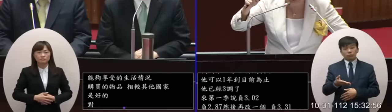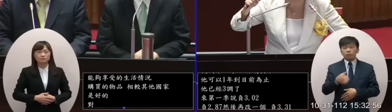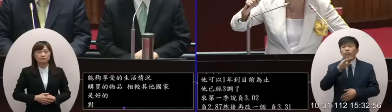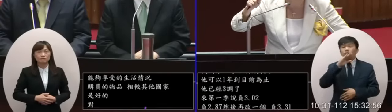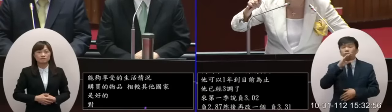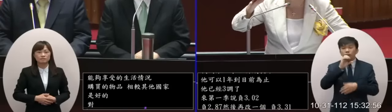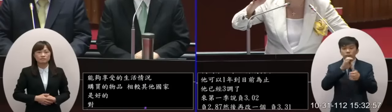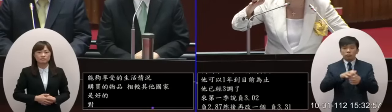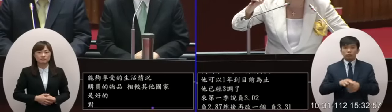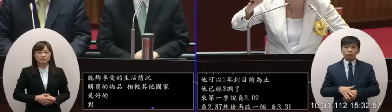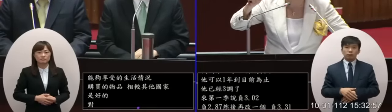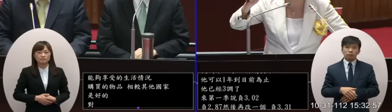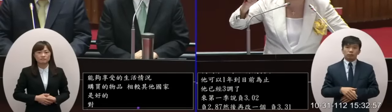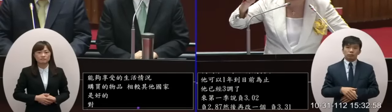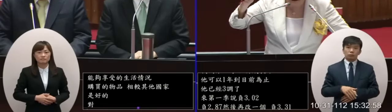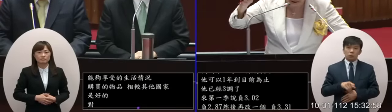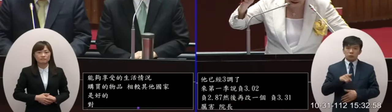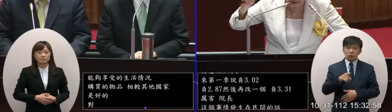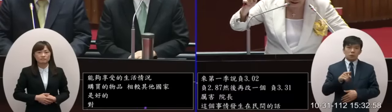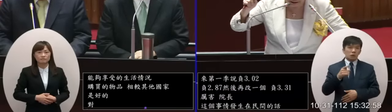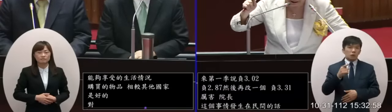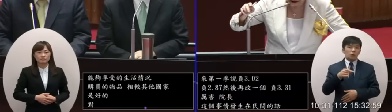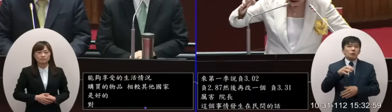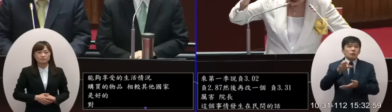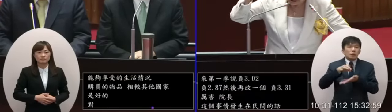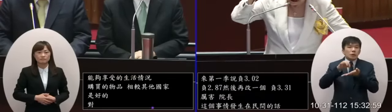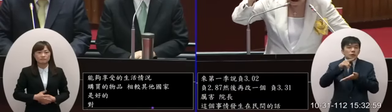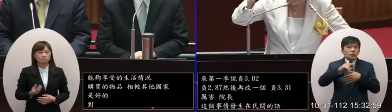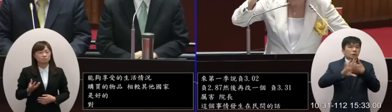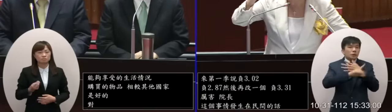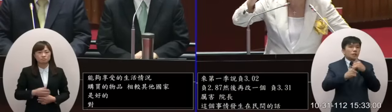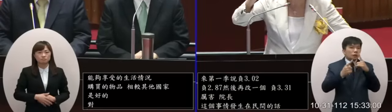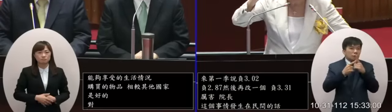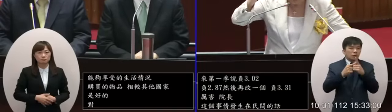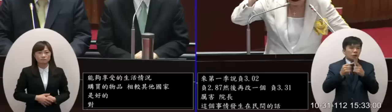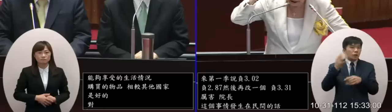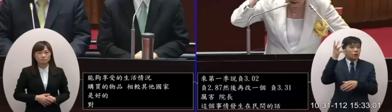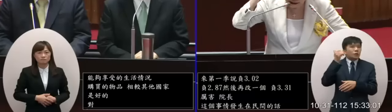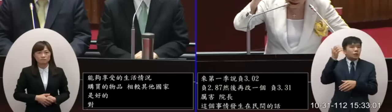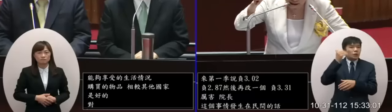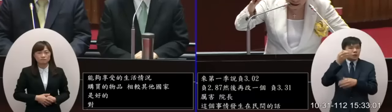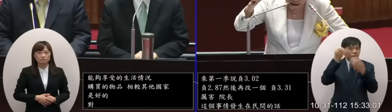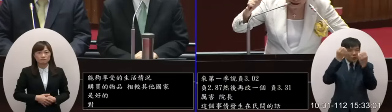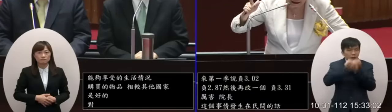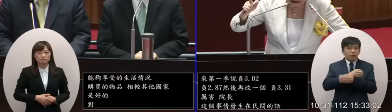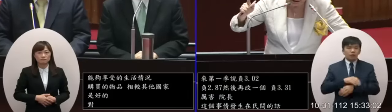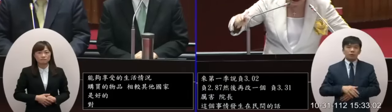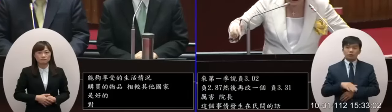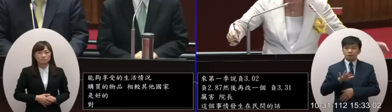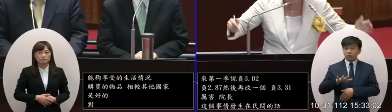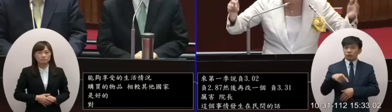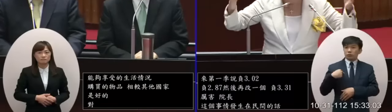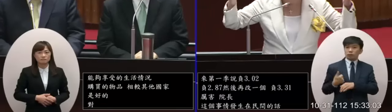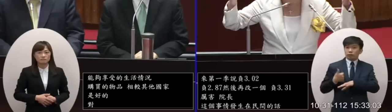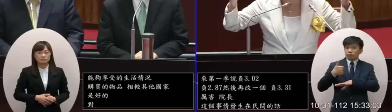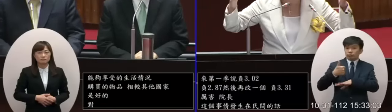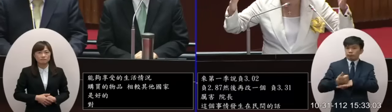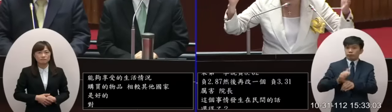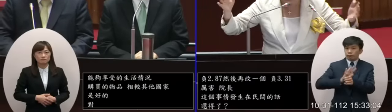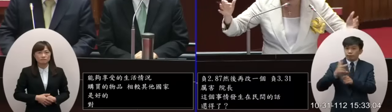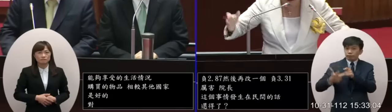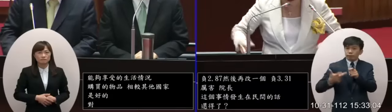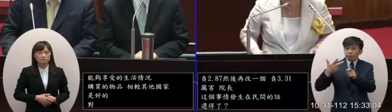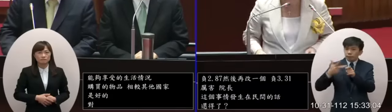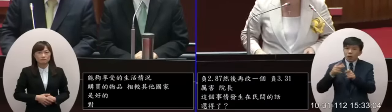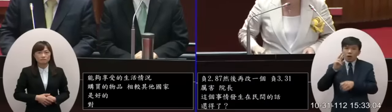再跟您报告哈，因为我怕你被下面的人误导了哈。 没有， 我们没关系。那个，我们执政7年，我们看到贫富的差